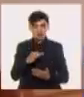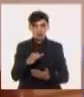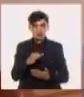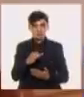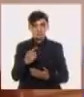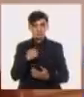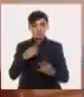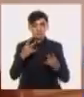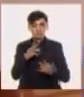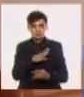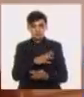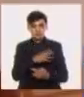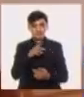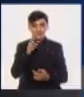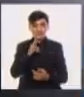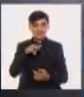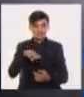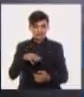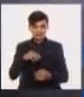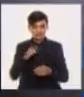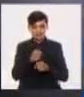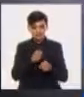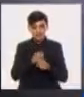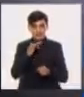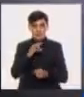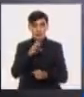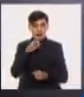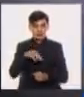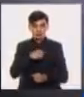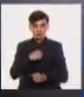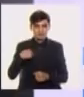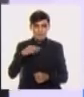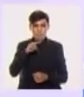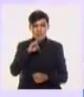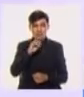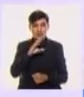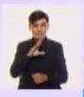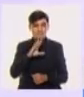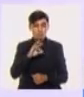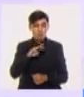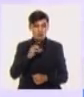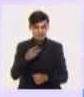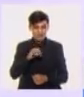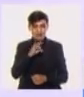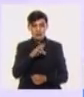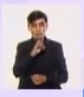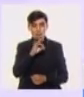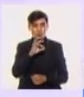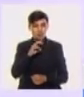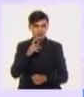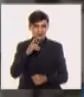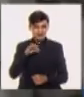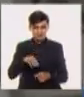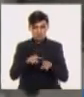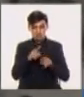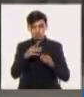Я вынуждена пошла, сделала КТ. У Бахыт обнаружили двустороннюю пневмонию и бронхит. Она продолжает лечиться дома, так как